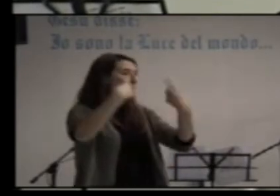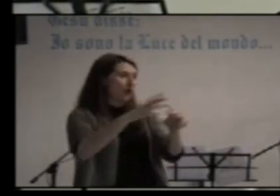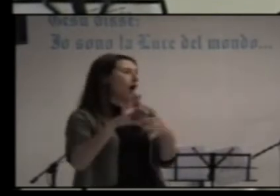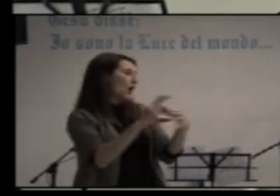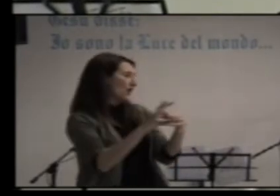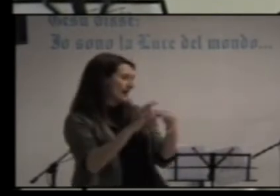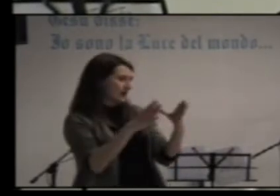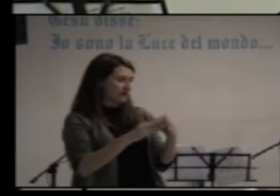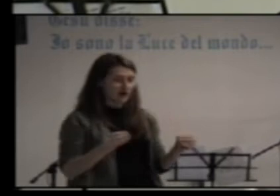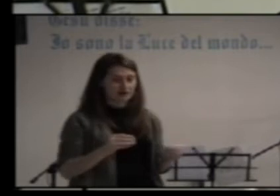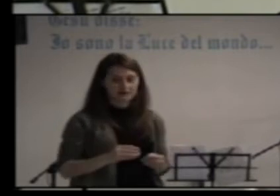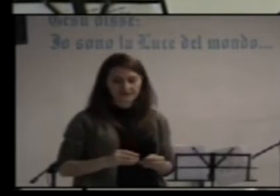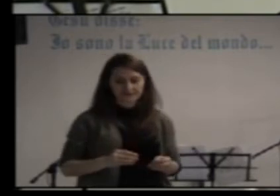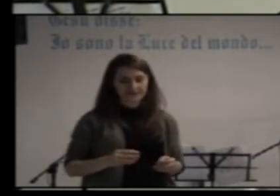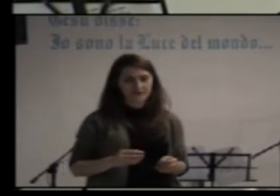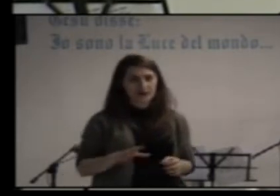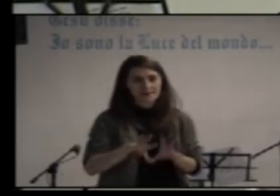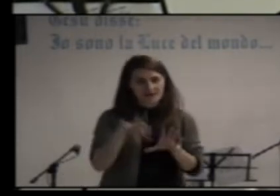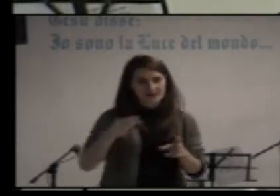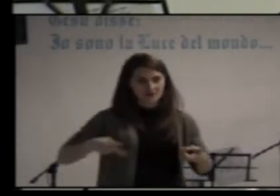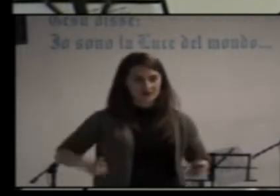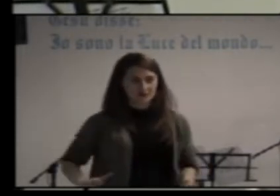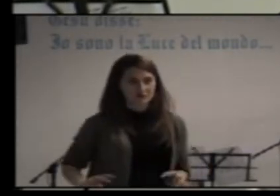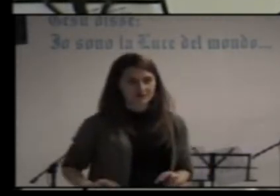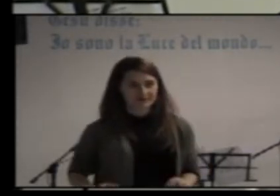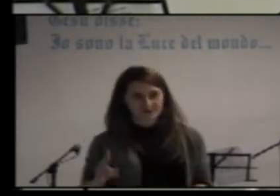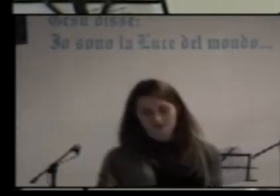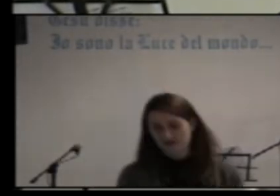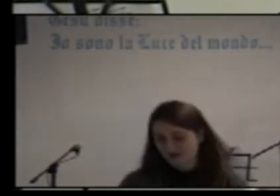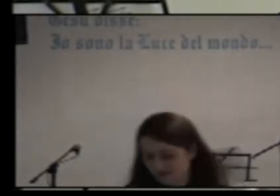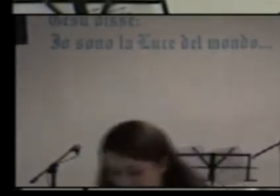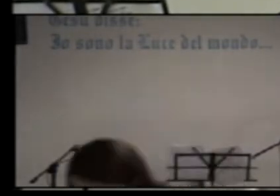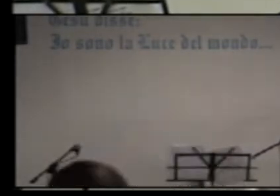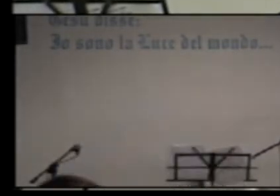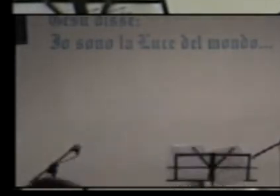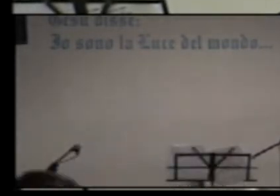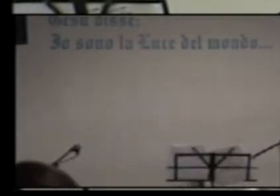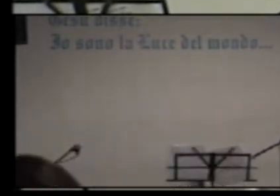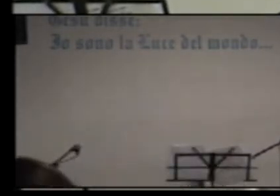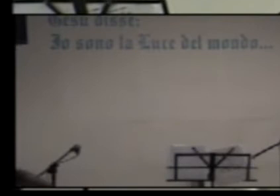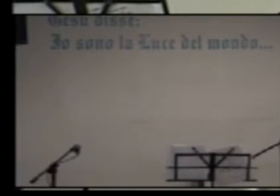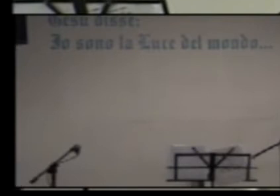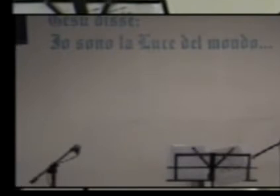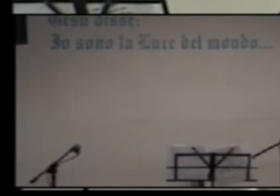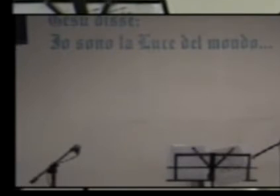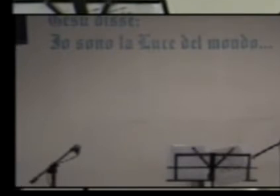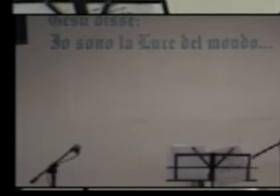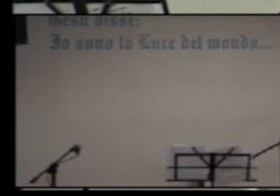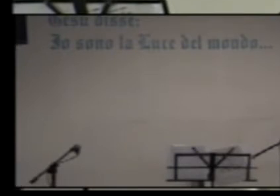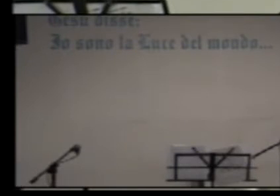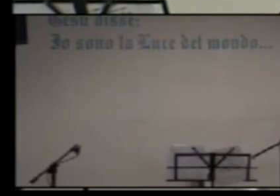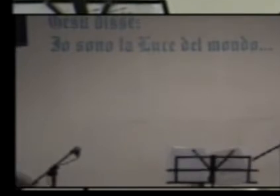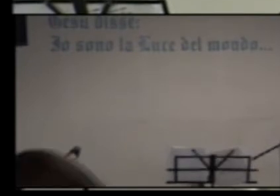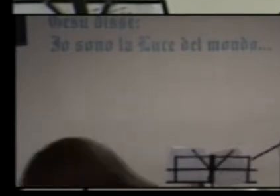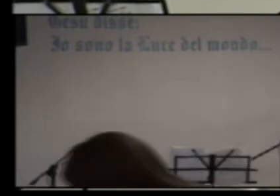Ora, voglio leggere un passo che le volte che lo leggevo mi lasciava alquanto stranita, perché dicevo, ma che